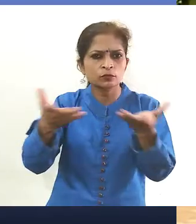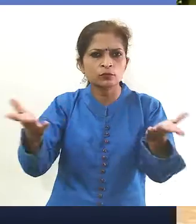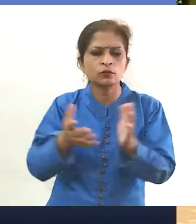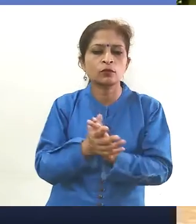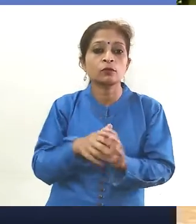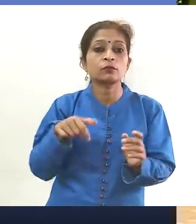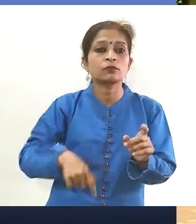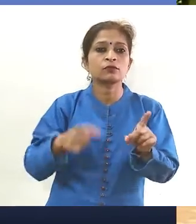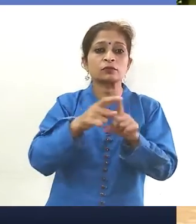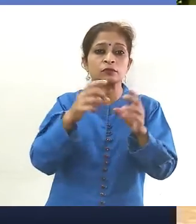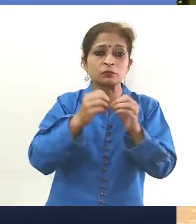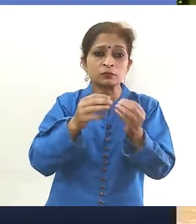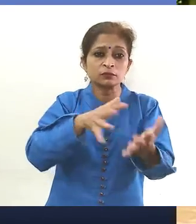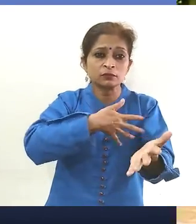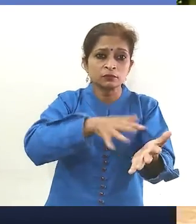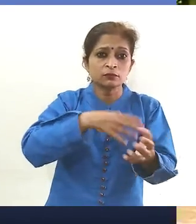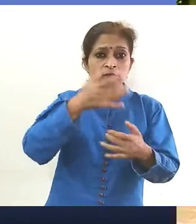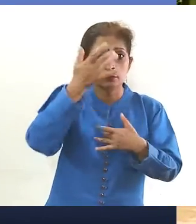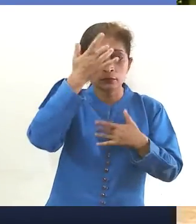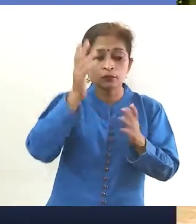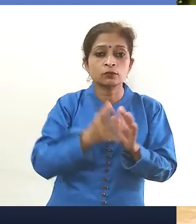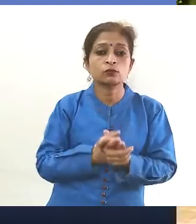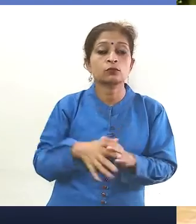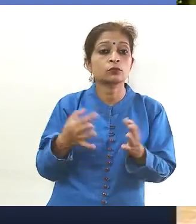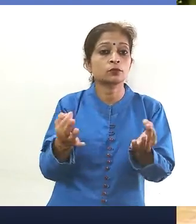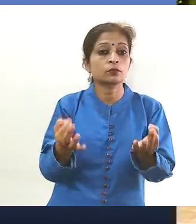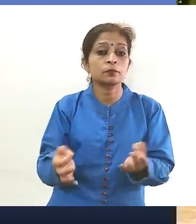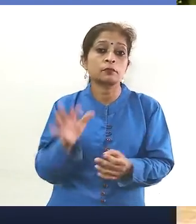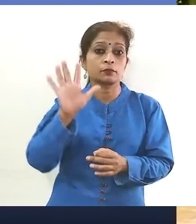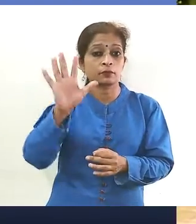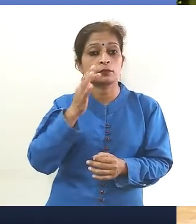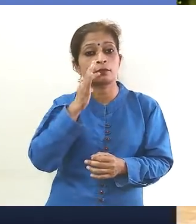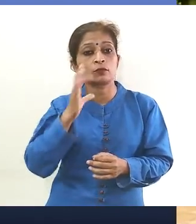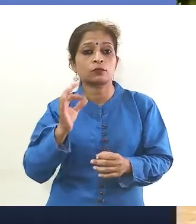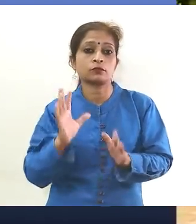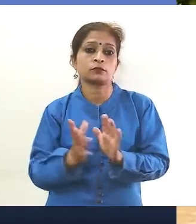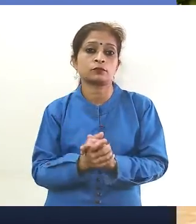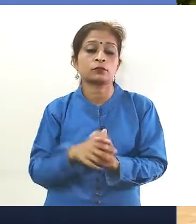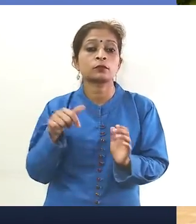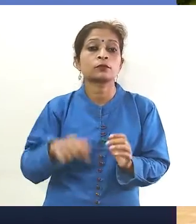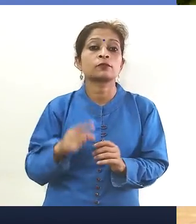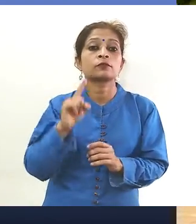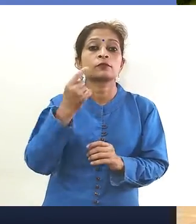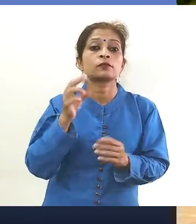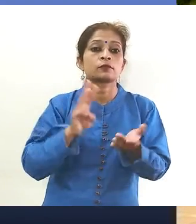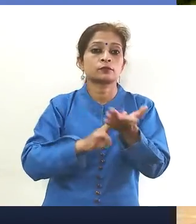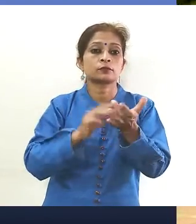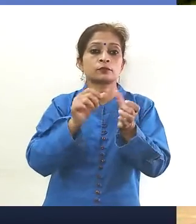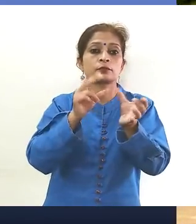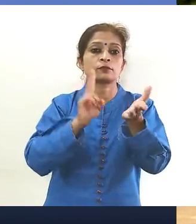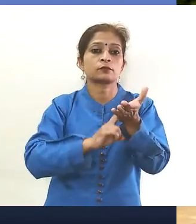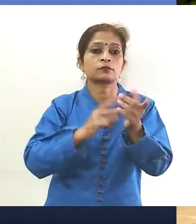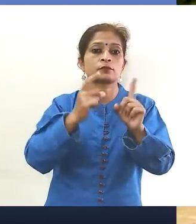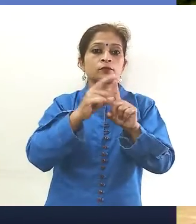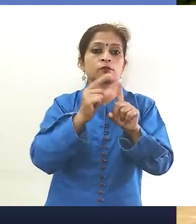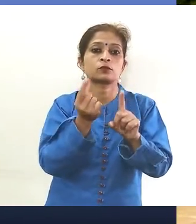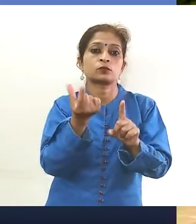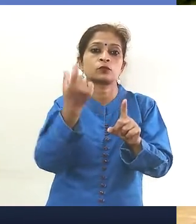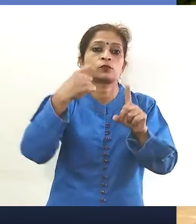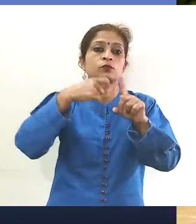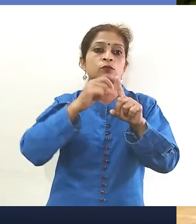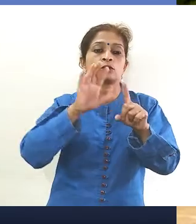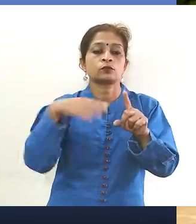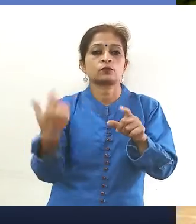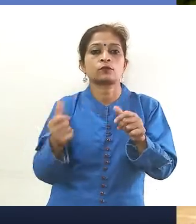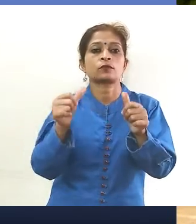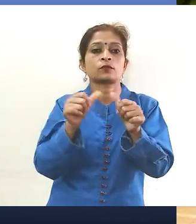से कम 5 आसन, डायबिटीज़ के लिए 5 आसनों में सबसे पहले मंडूकासन। अब आसन का विशेष नियम, जैसे मैंने कहा कि सांस